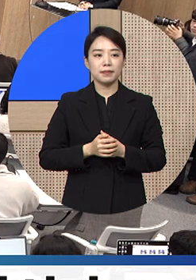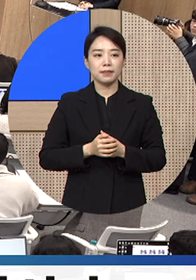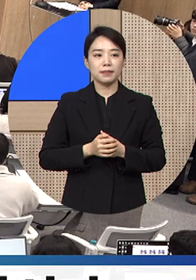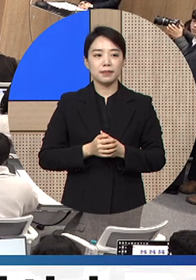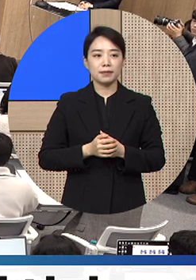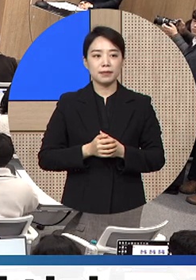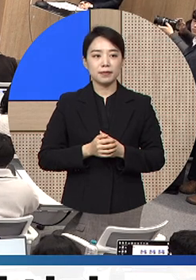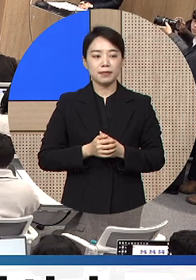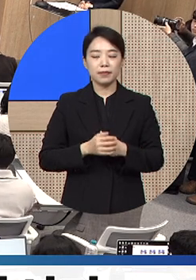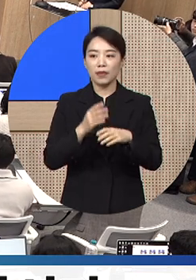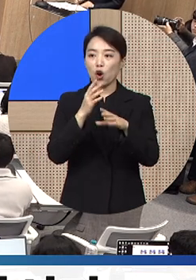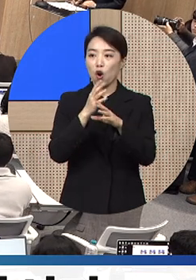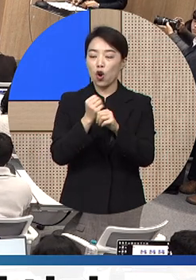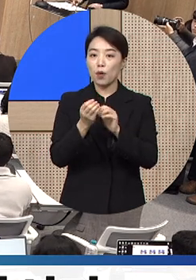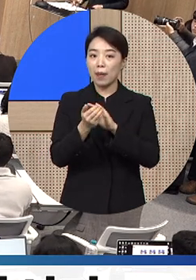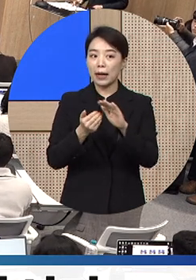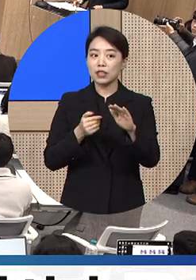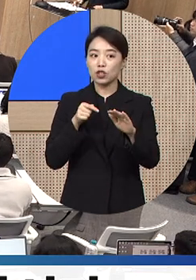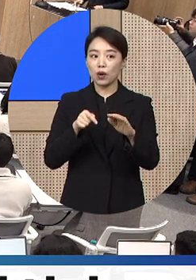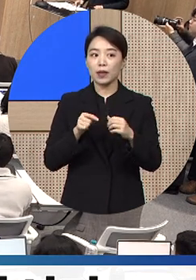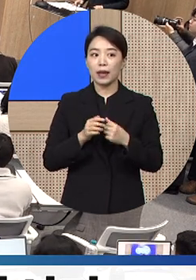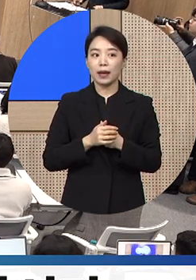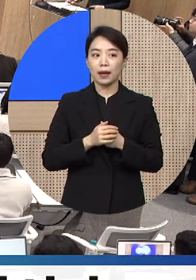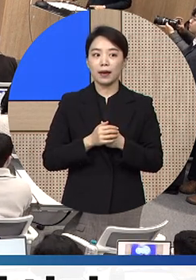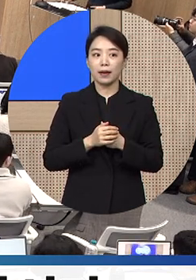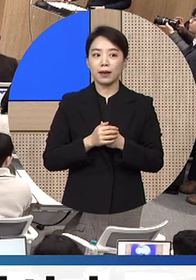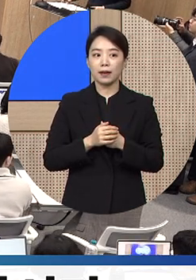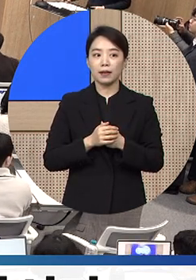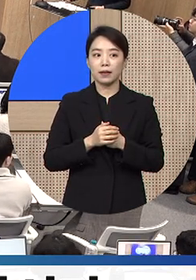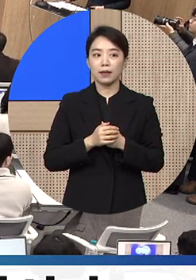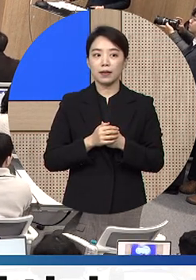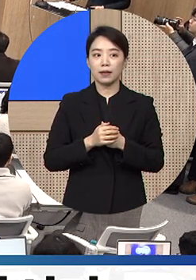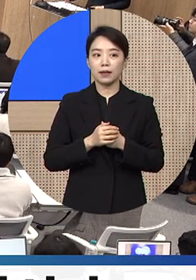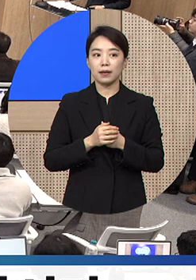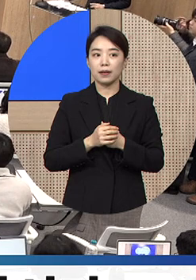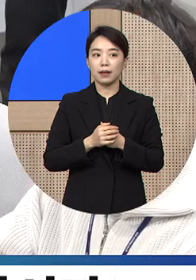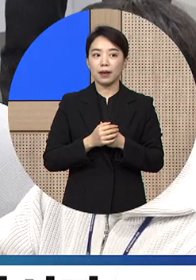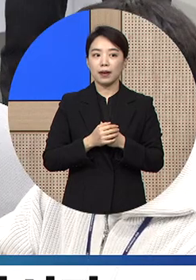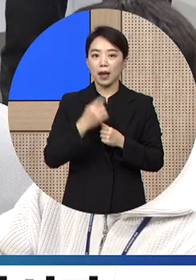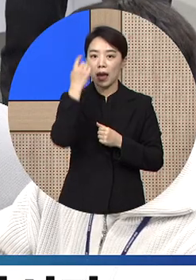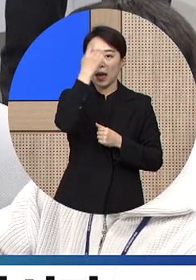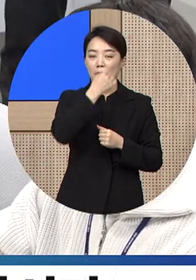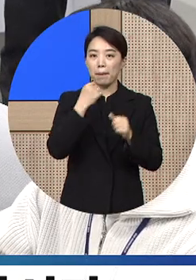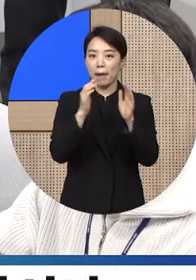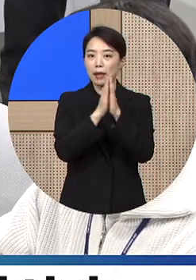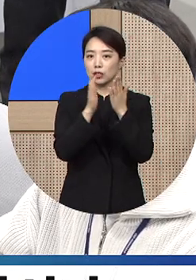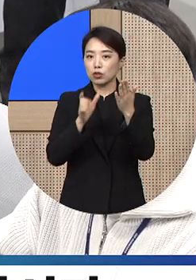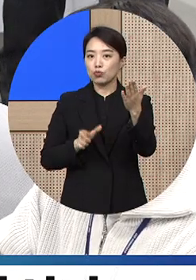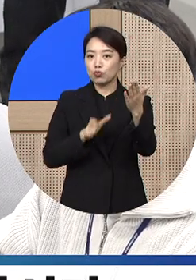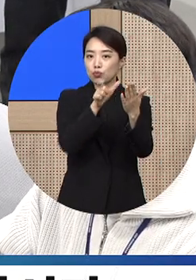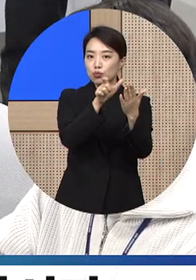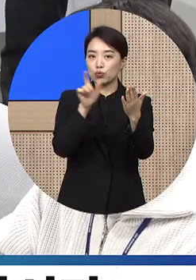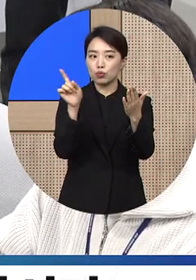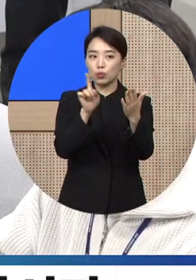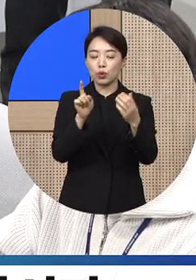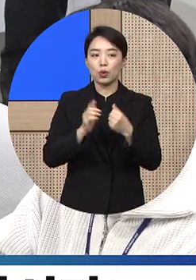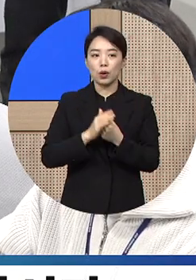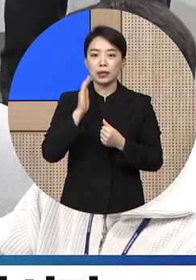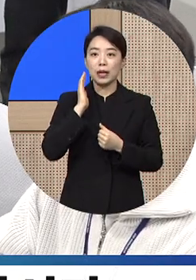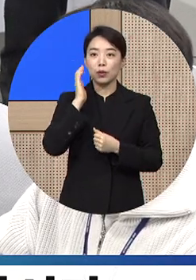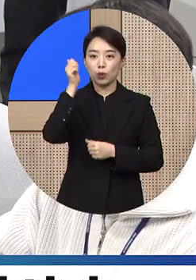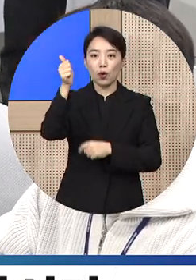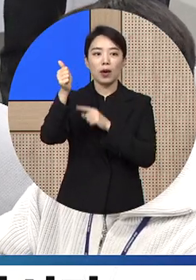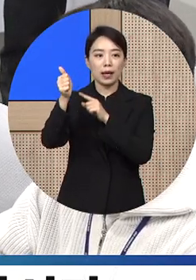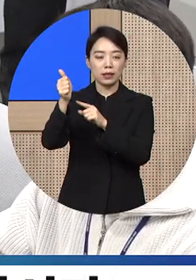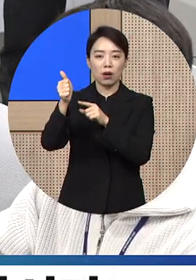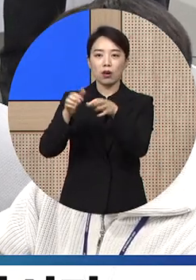저기 얼마 전에 그 페북 그 발표를 하실 때 대통령께서 그